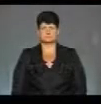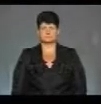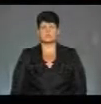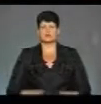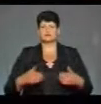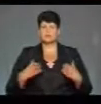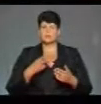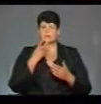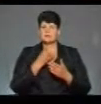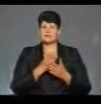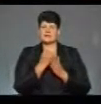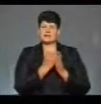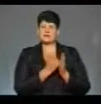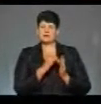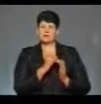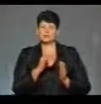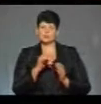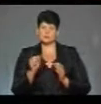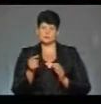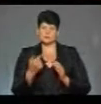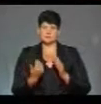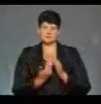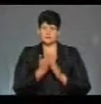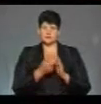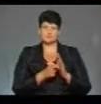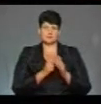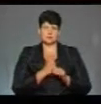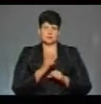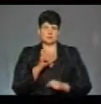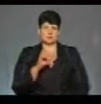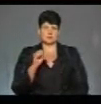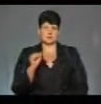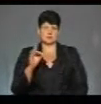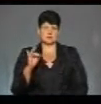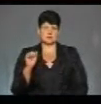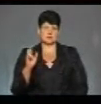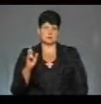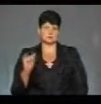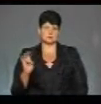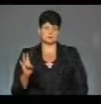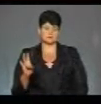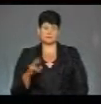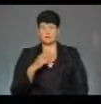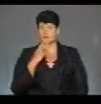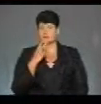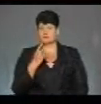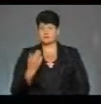Вітаю глядачів телеканалу «ЮА Тернопіль». В ефірі новини, у студії Богдана Сарабун. Дивіться у